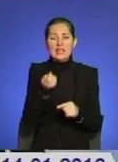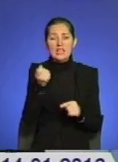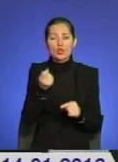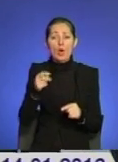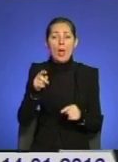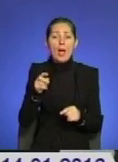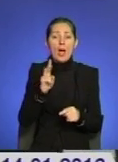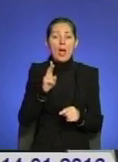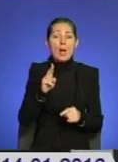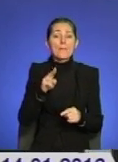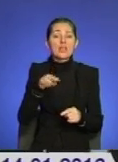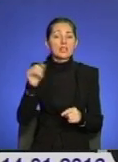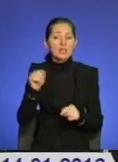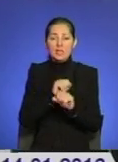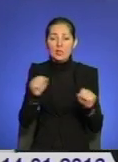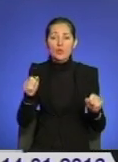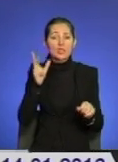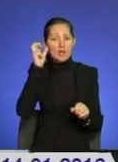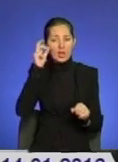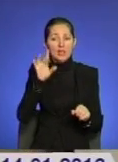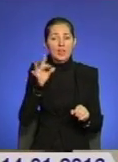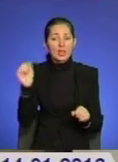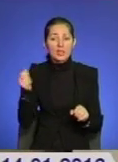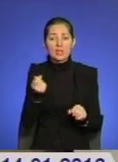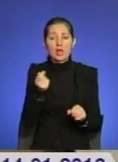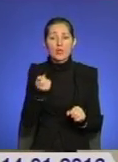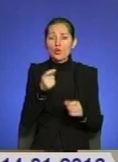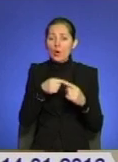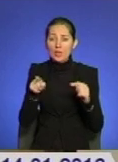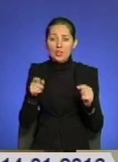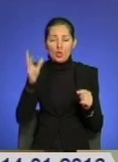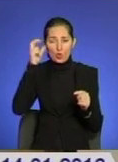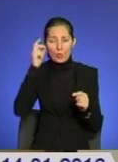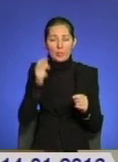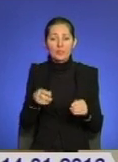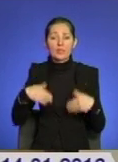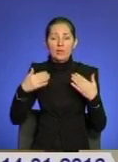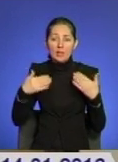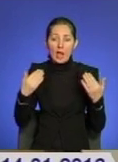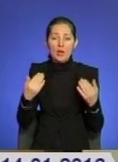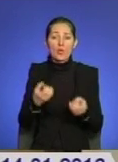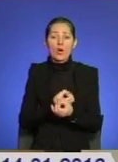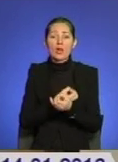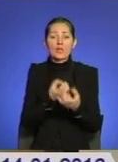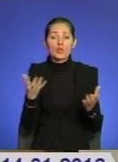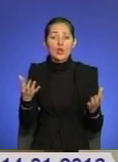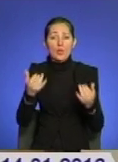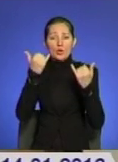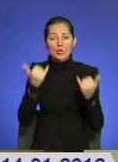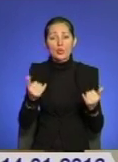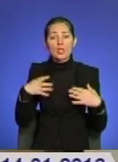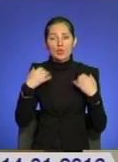разі було засівати гречкою, рисом, пшоном, іншими крупами. Вітаємо і віншуємо вас сьогодні здоров'ям,